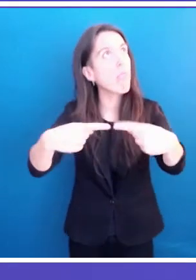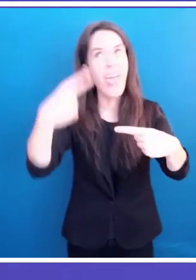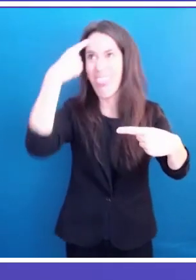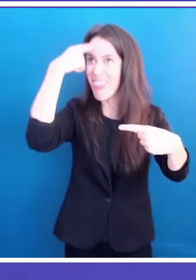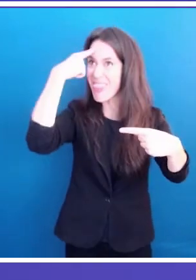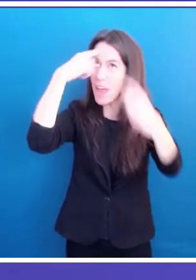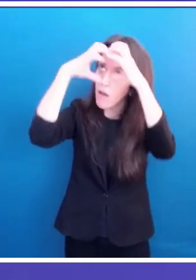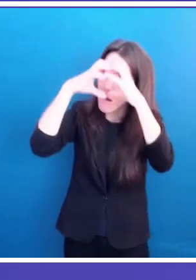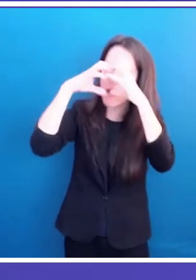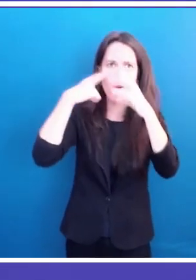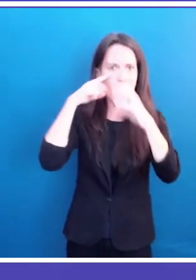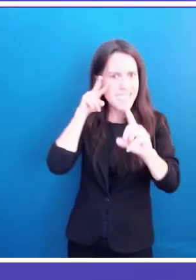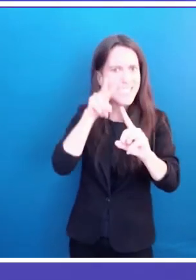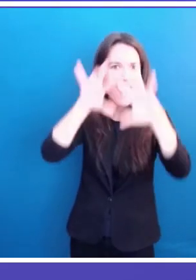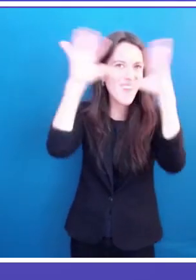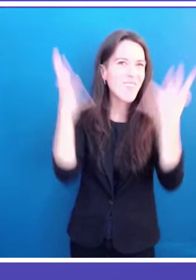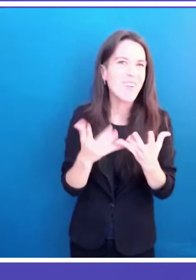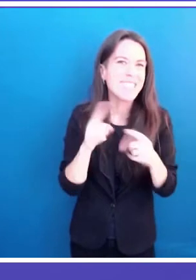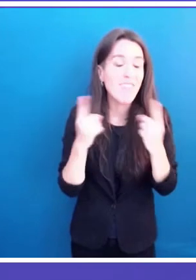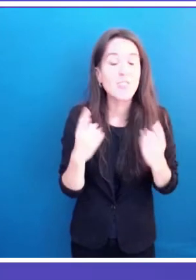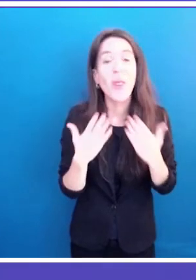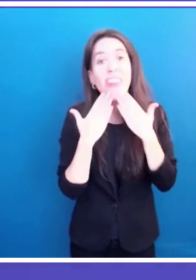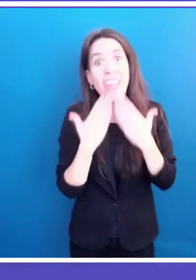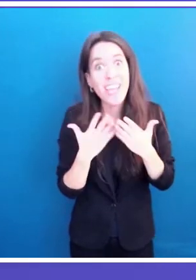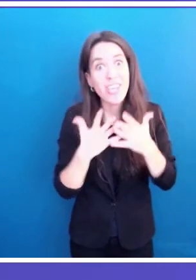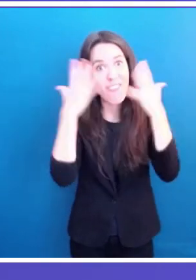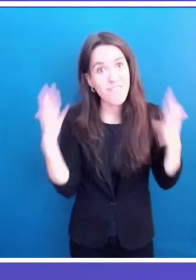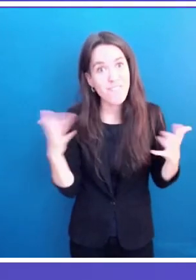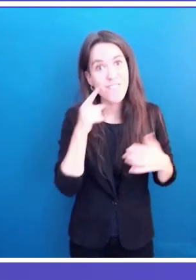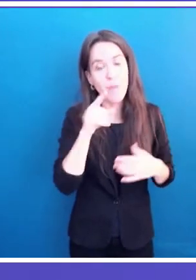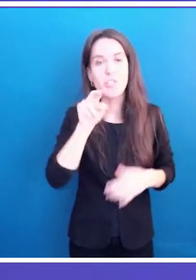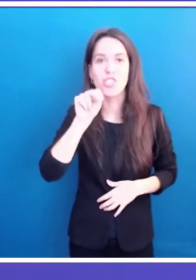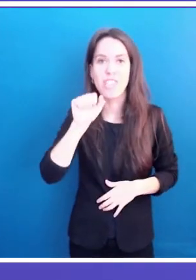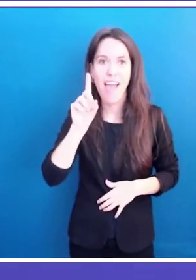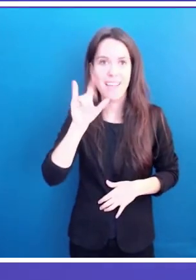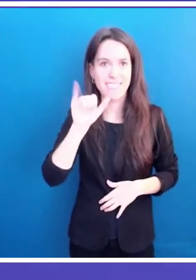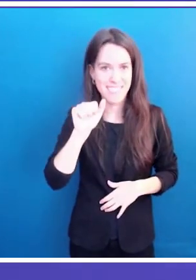رؤية الوضع. بالتالي شكرا جزيلا نادية لهذه المداخلة.